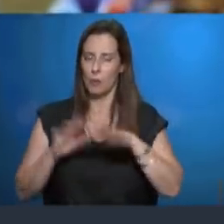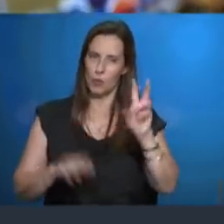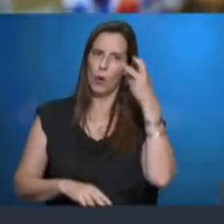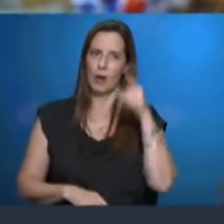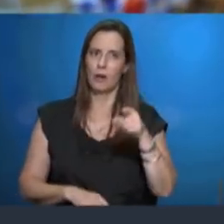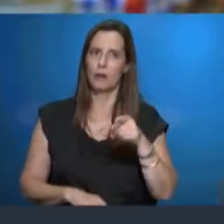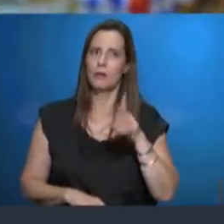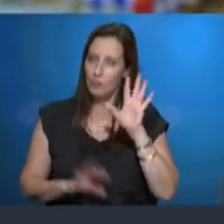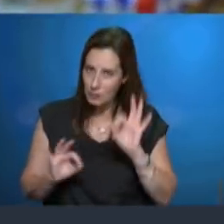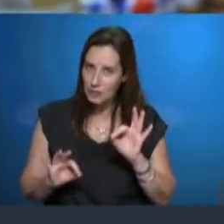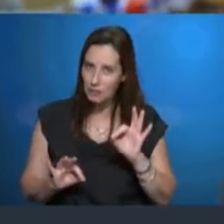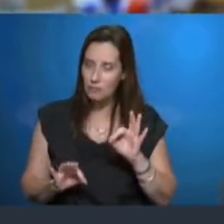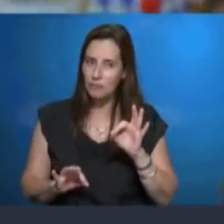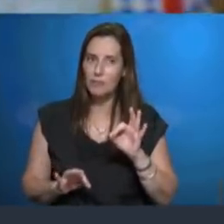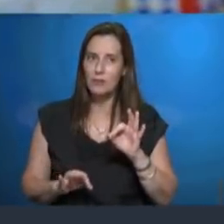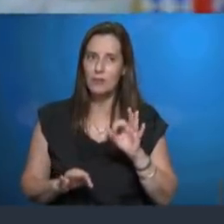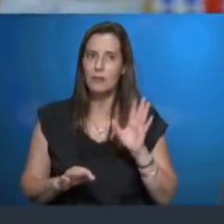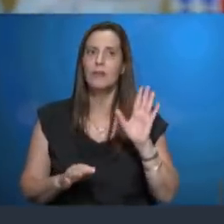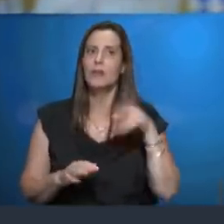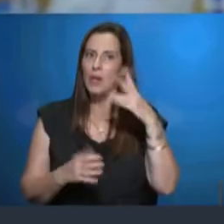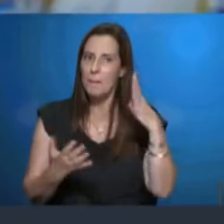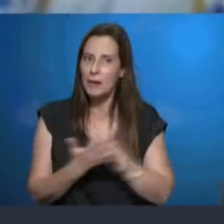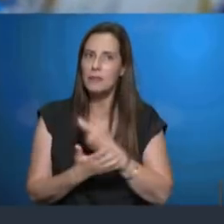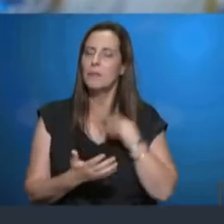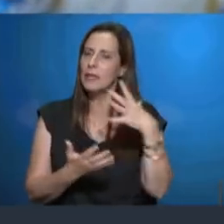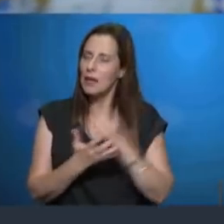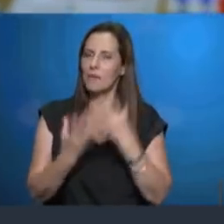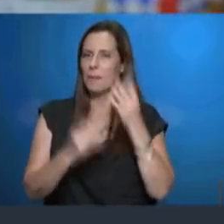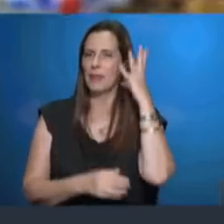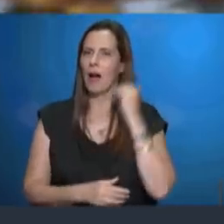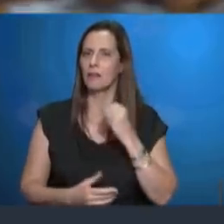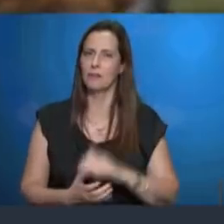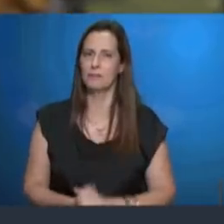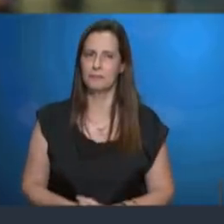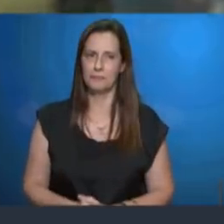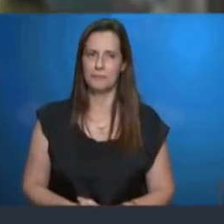טוב, בסדר. רוצה אותך, יוסי פרץ במועצה. טוב, בסדר. סליחה. אז שיהיה בהצלחה, אני מאחל לו הצלחה ברבינה.